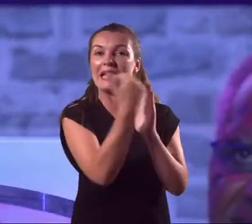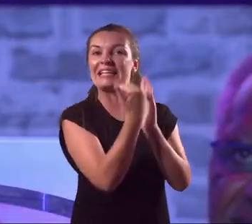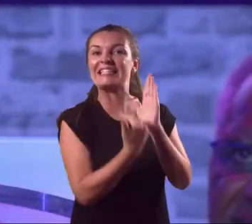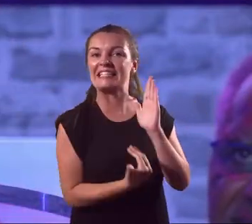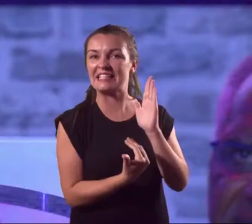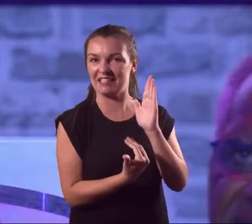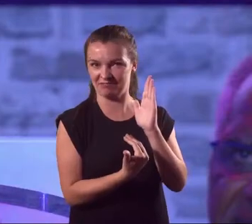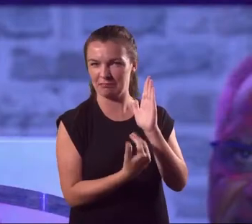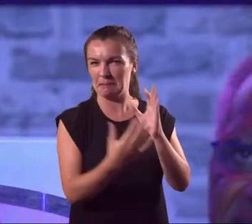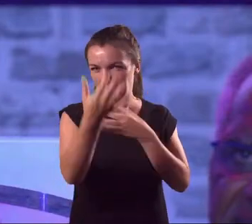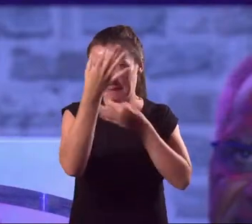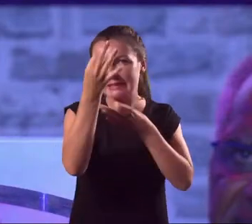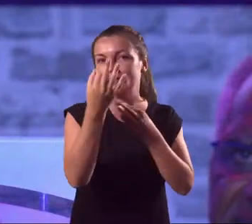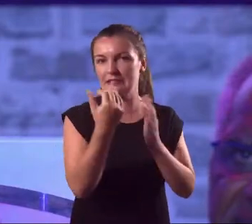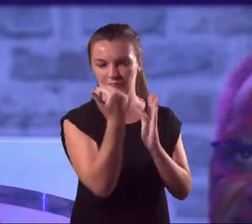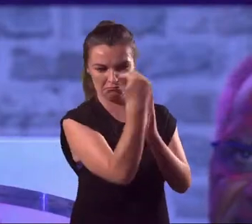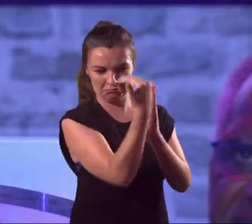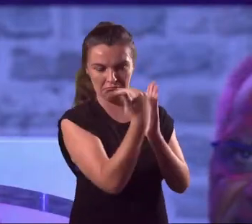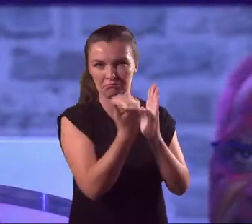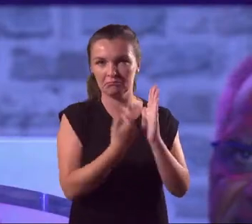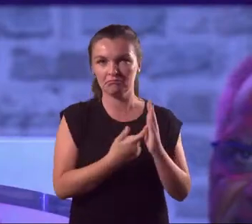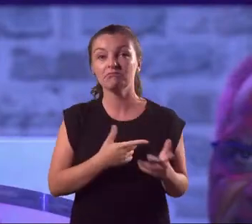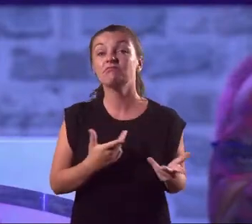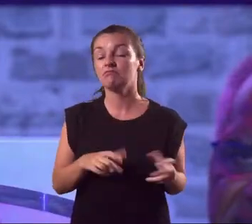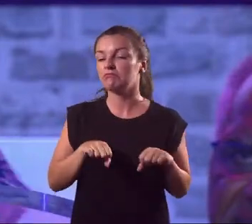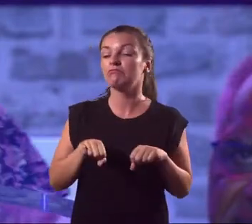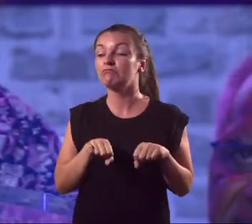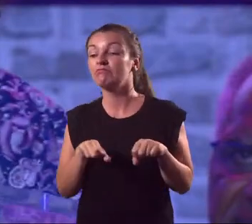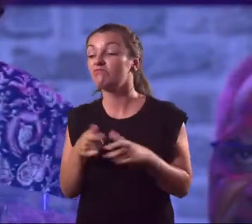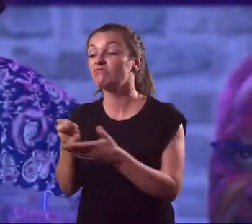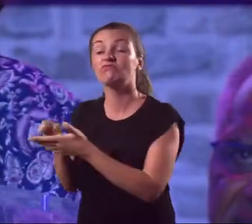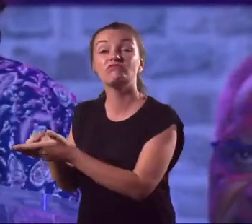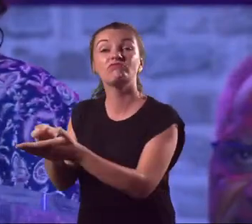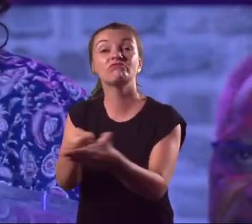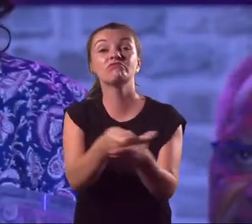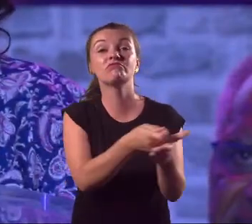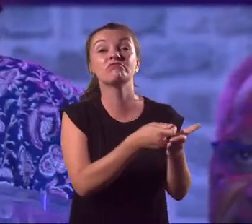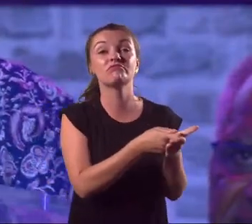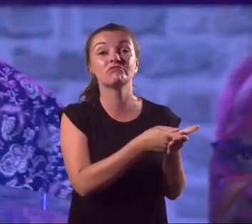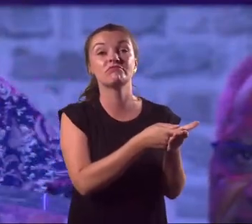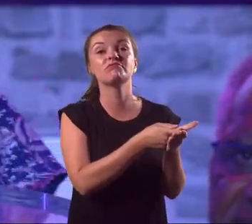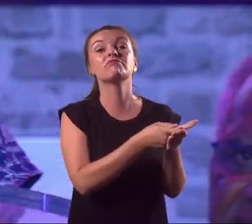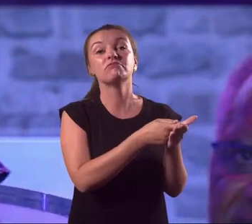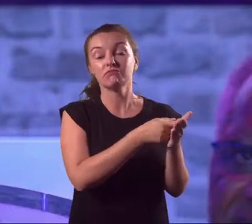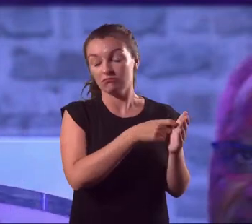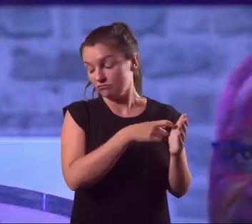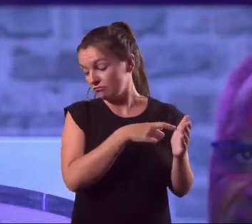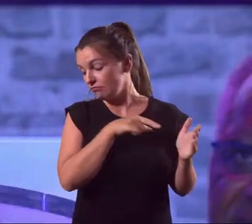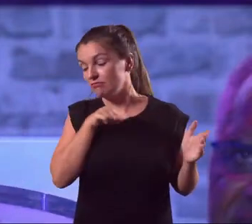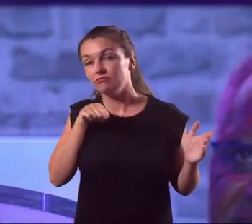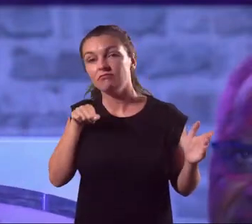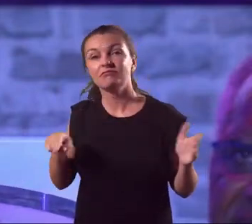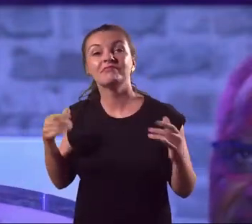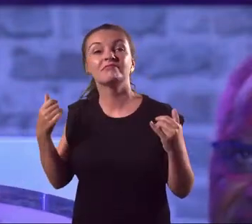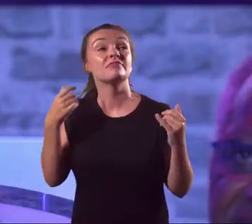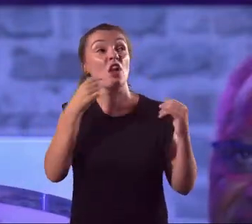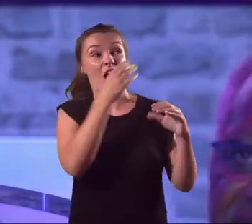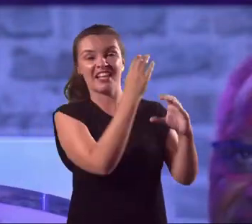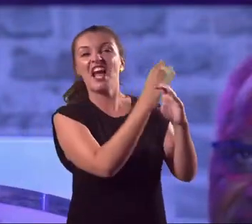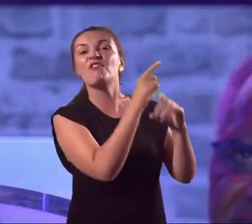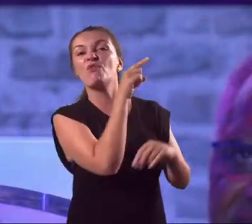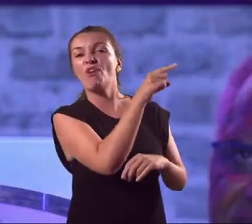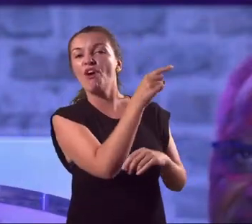produits, et nous sommes allés acheter ces exacts mêmes produits dans un Carrefour en